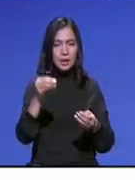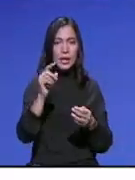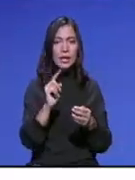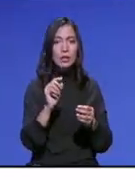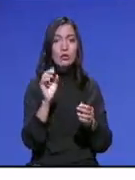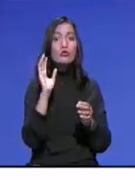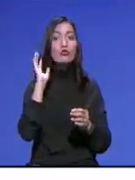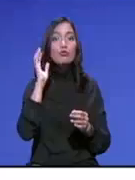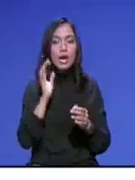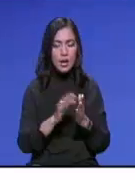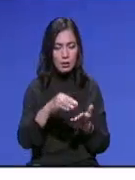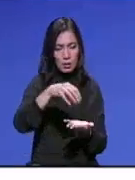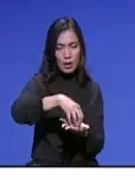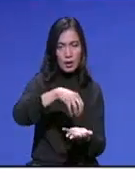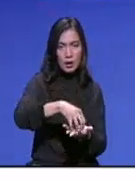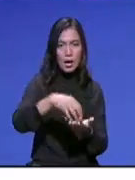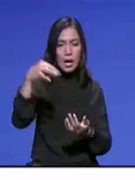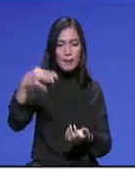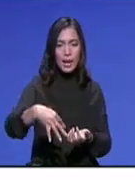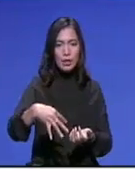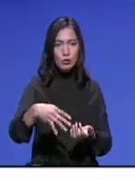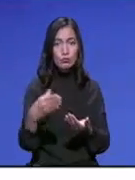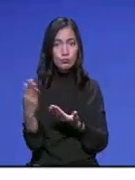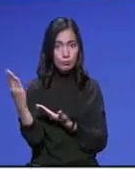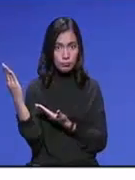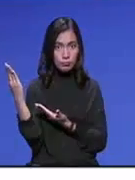pertama Jalasena atau jalur jalan santai